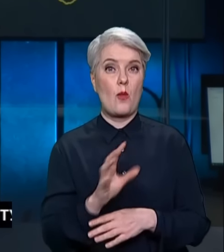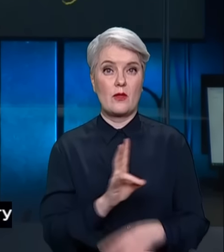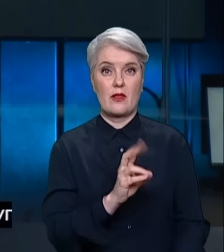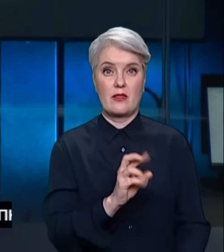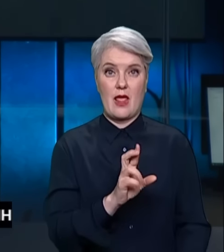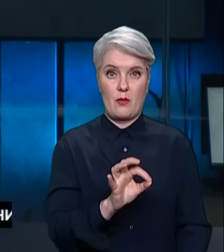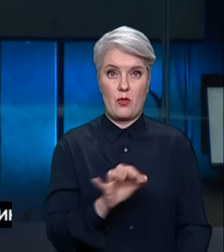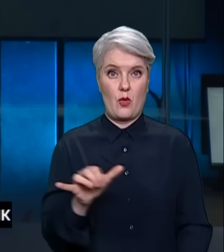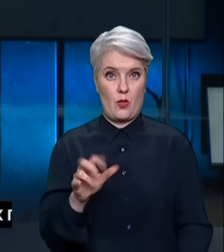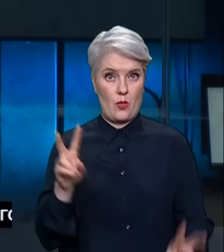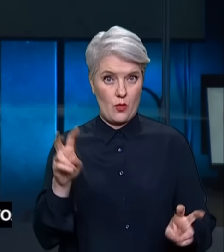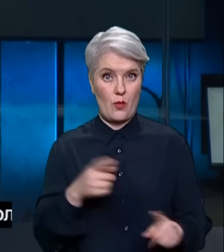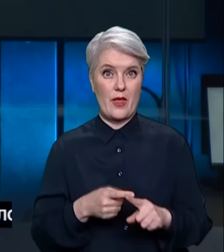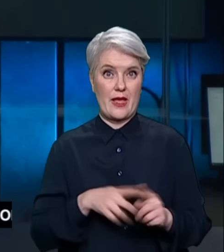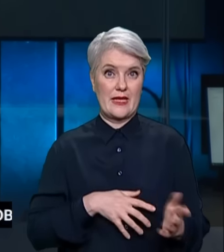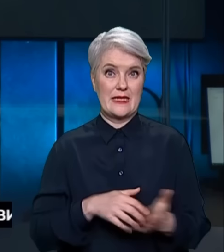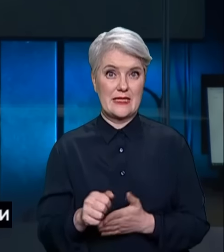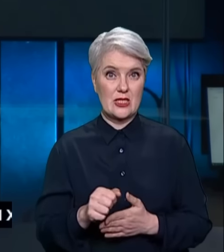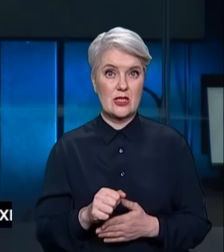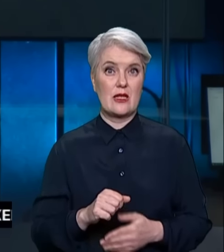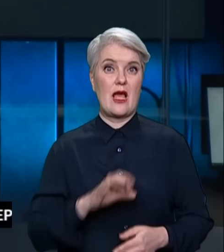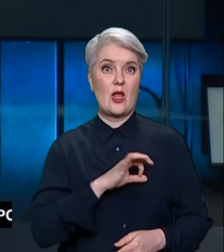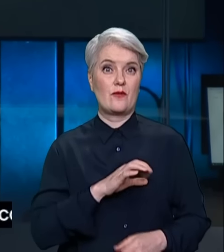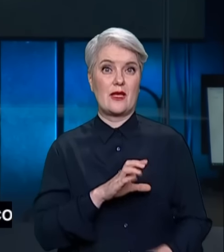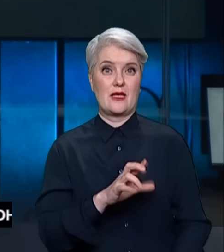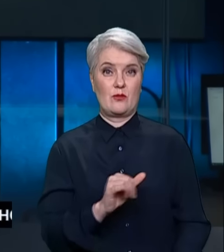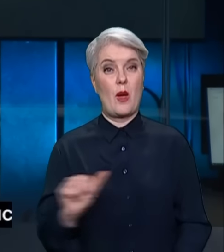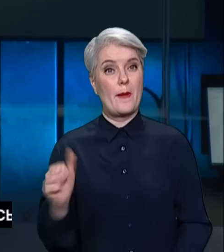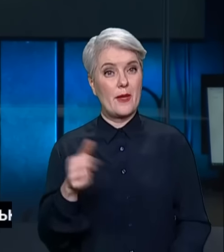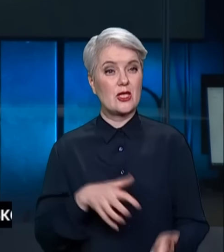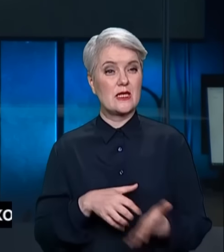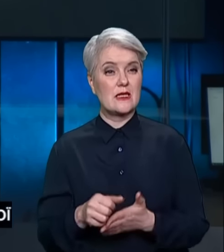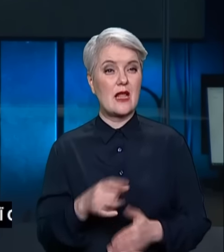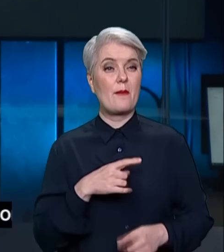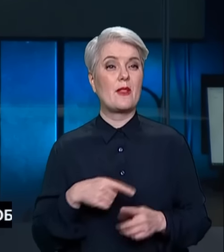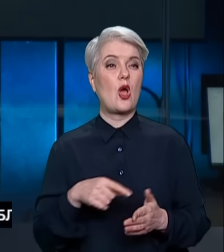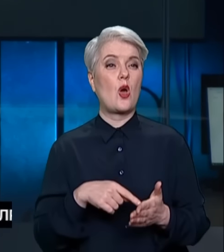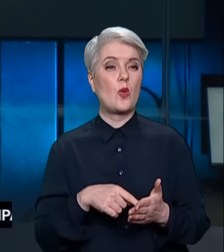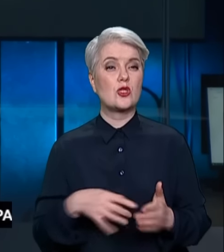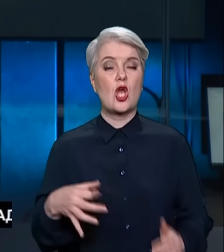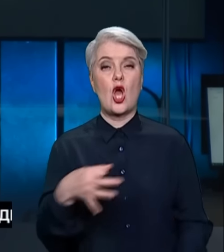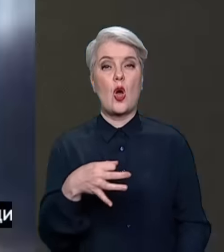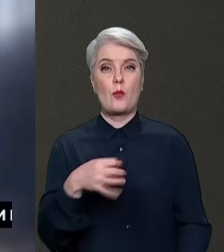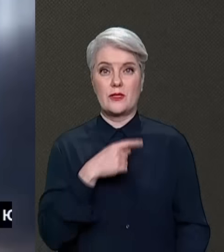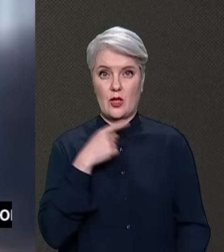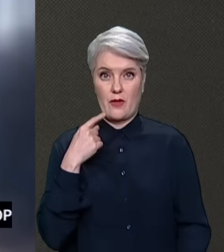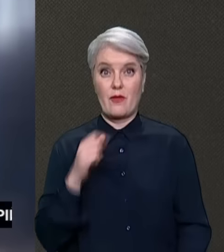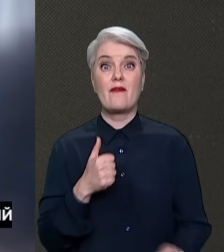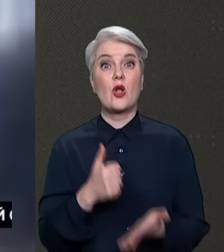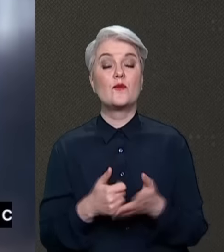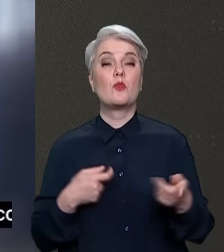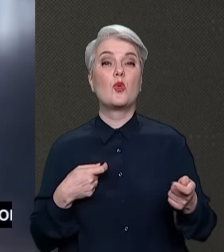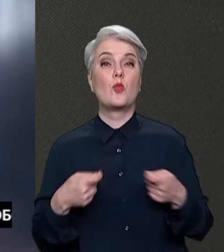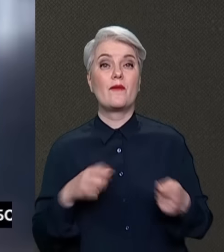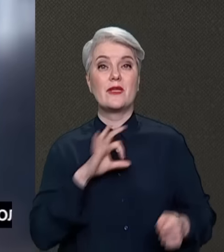знищили контррозвідники СБУ. Перший вони знищили у Білгородській області РФ. А в Головному